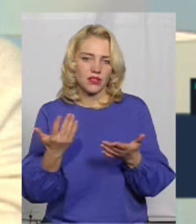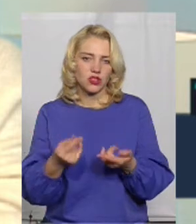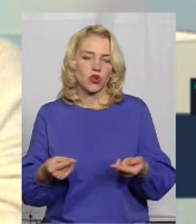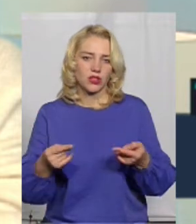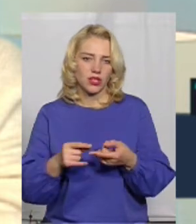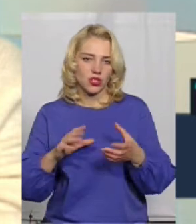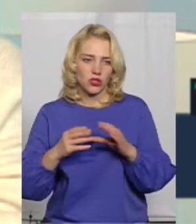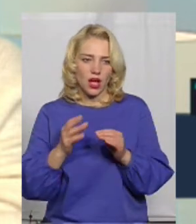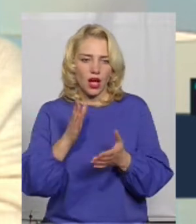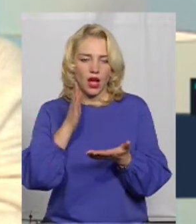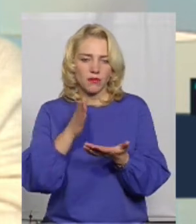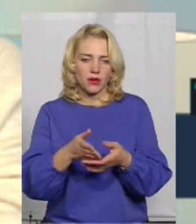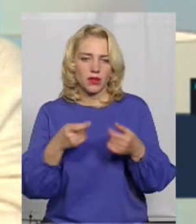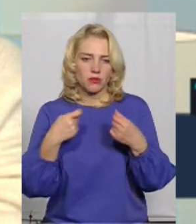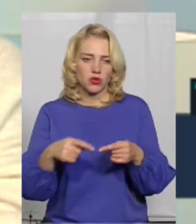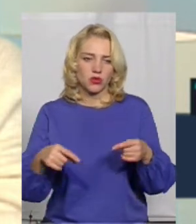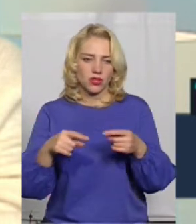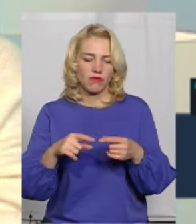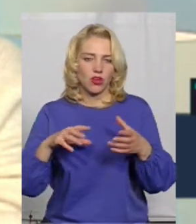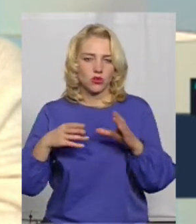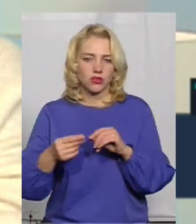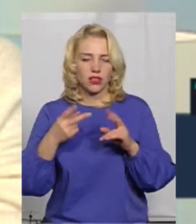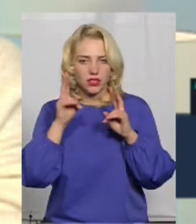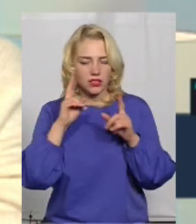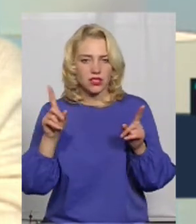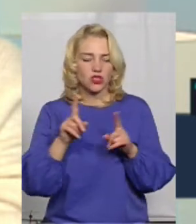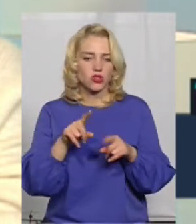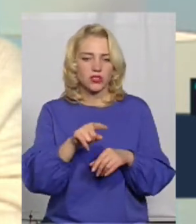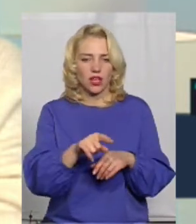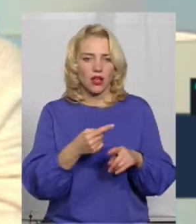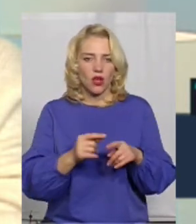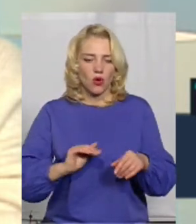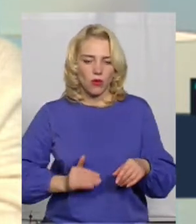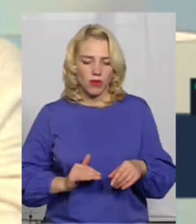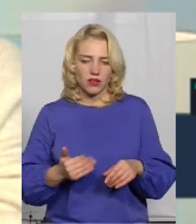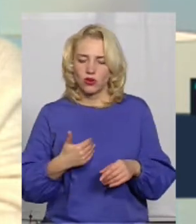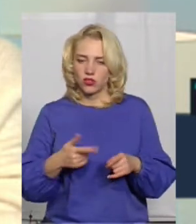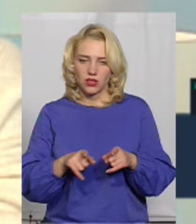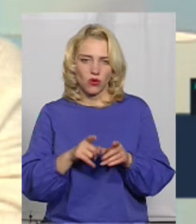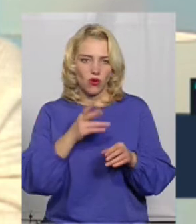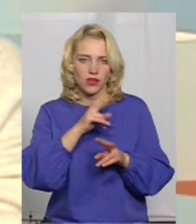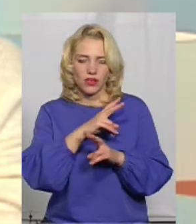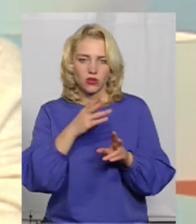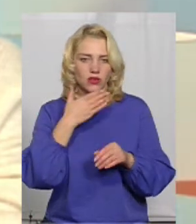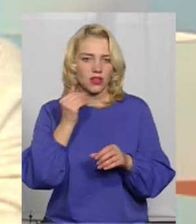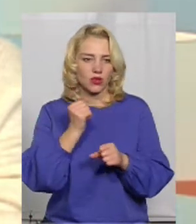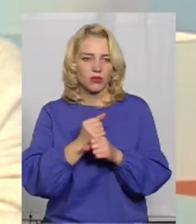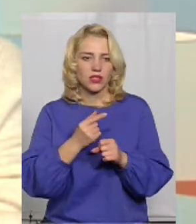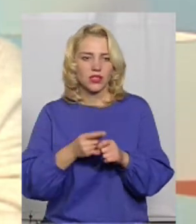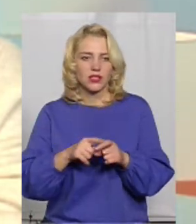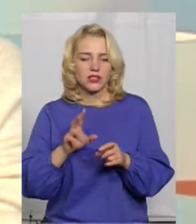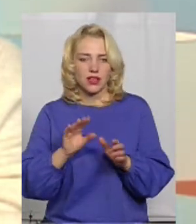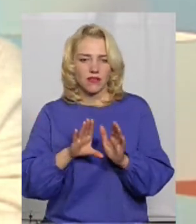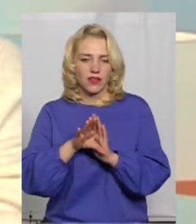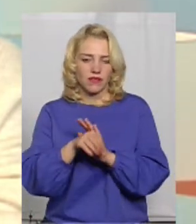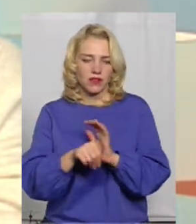таких прямих продаж з конкретним результатом, не знаючи, чого та чи інша компанія хоче, ніхто не робить, оскільки це якби вливання в саму